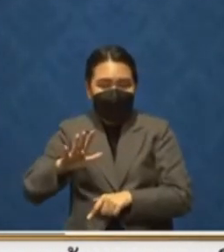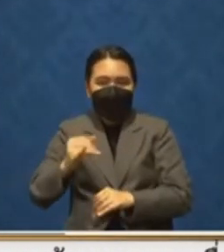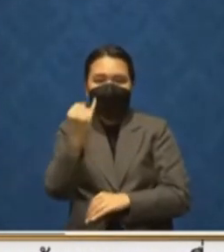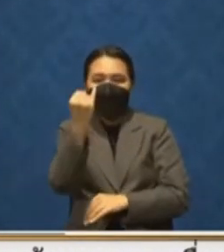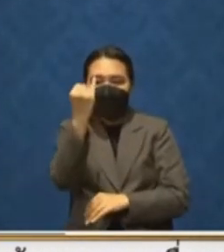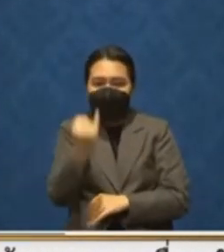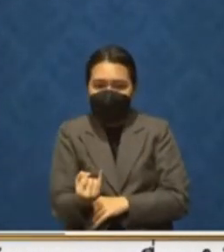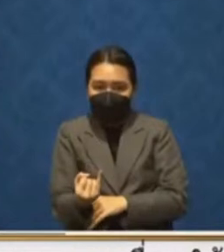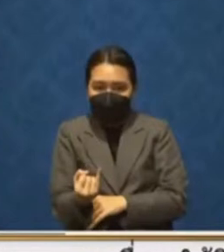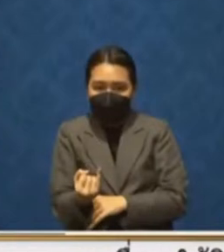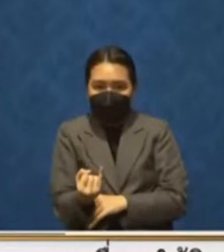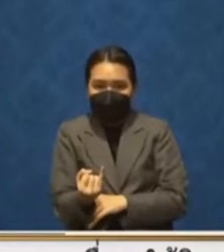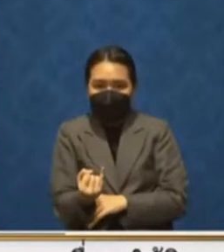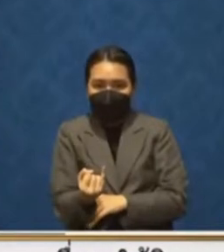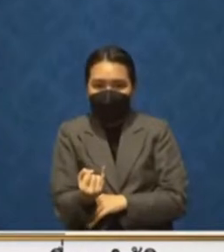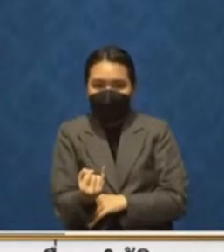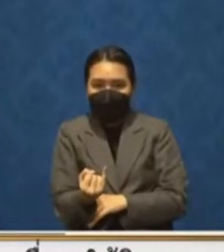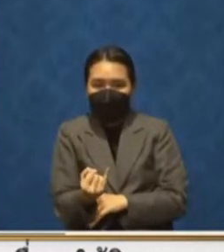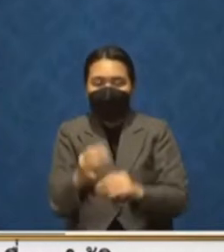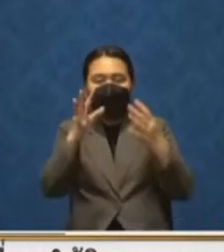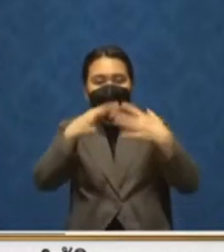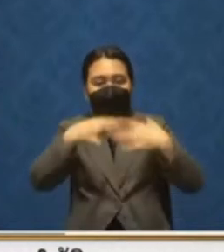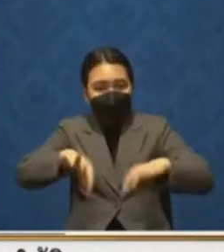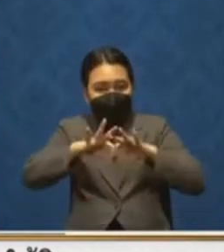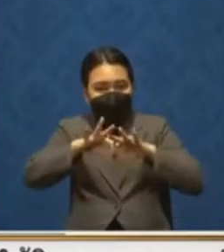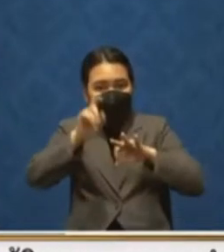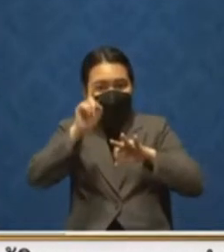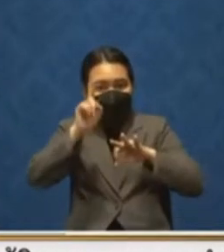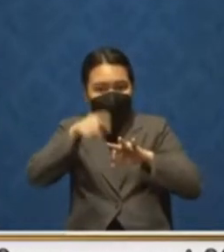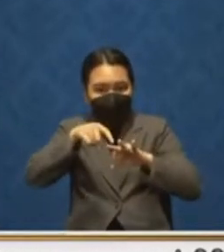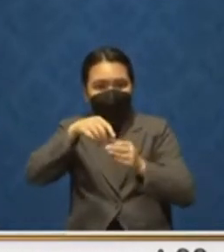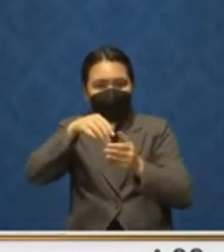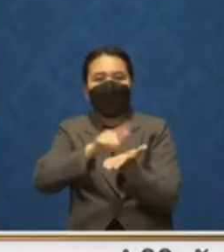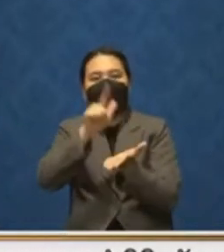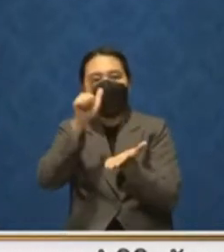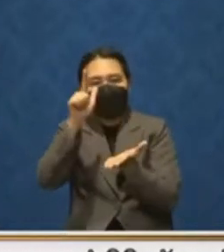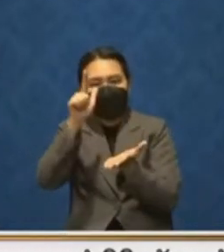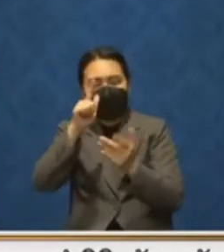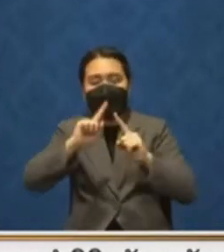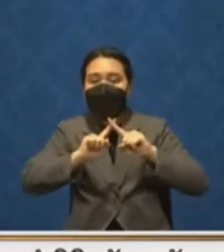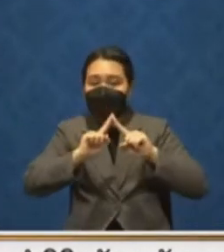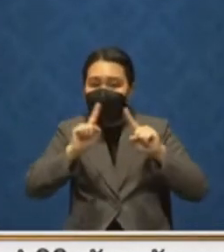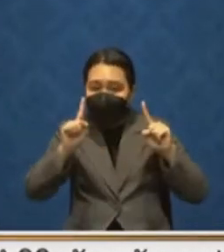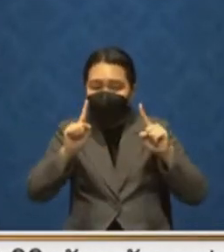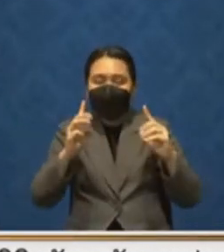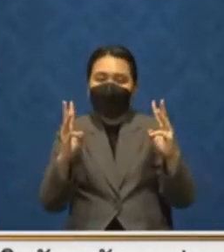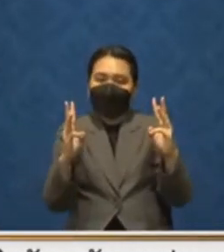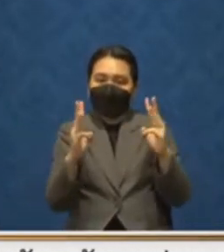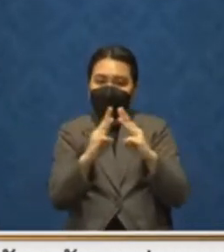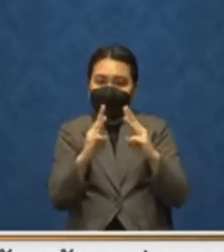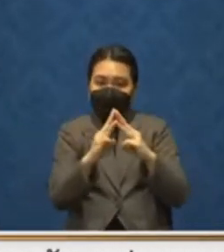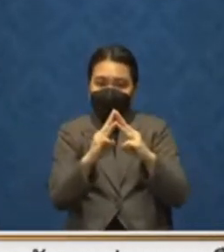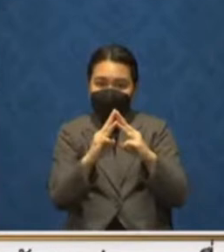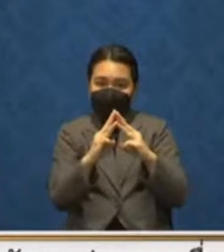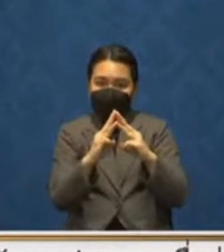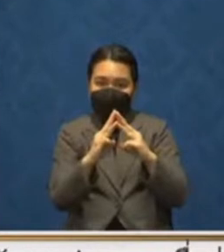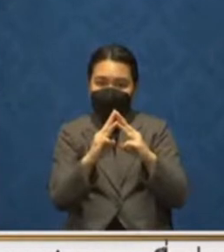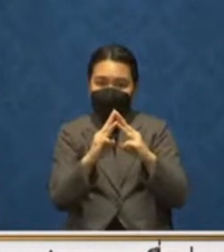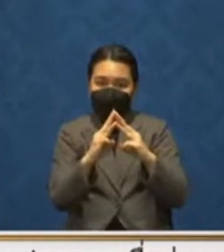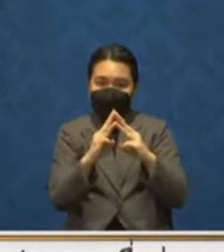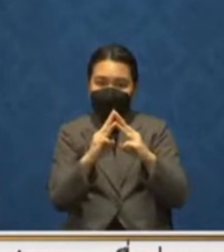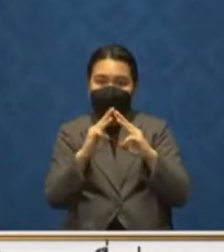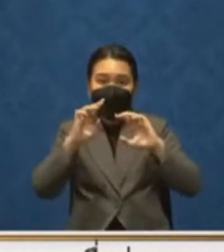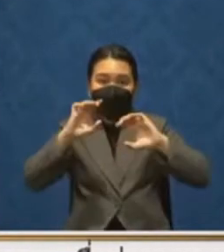เขาเองก็จำเป็นจะต้องออกไปแต่สัญญาที่เขาได้เซ็นต์ถ้า